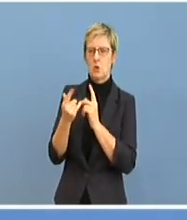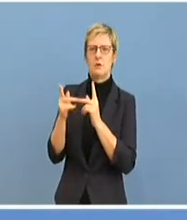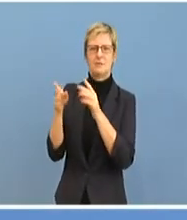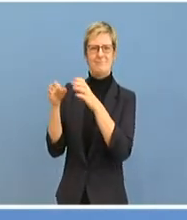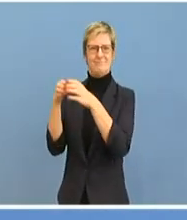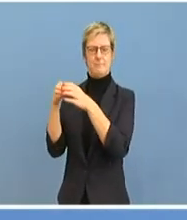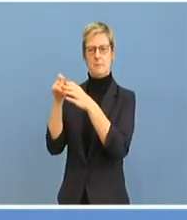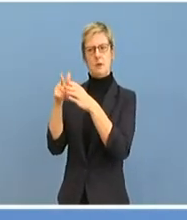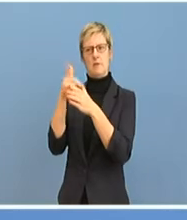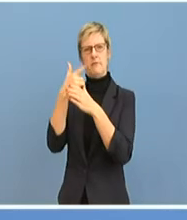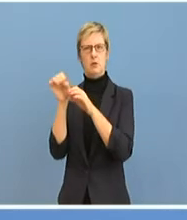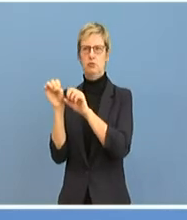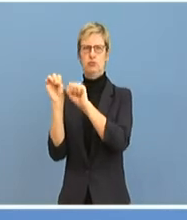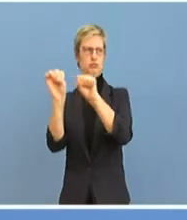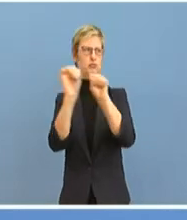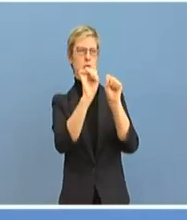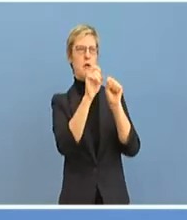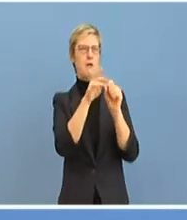diese Region sich schützen will